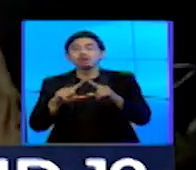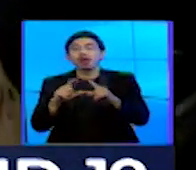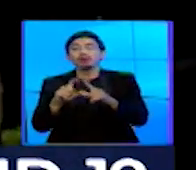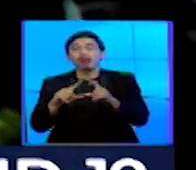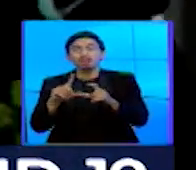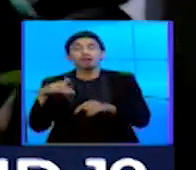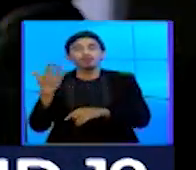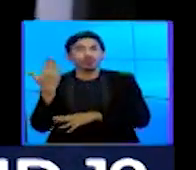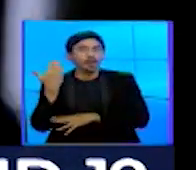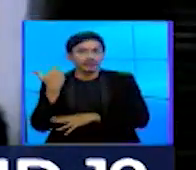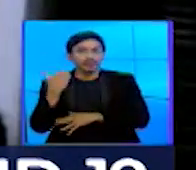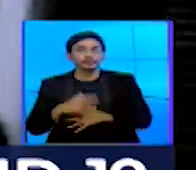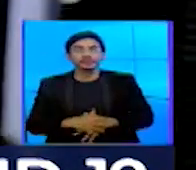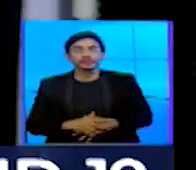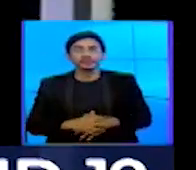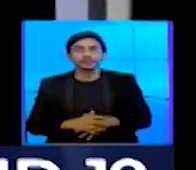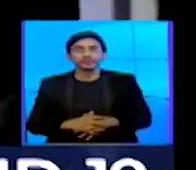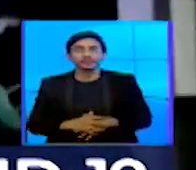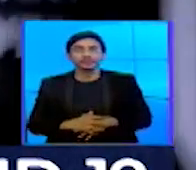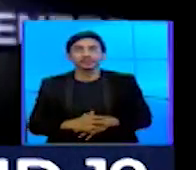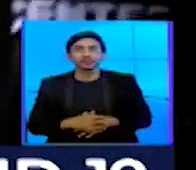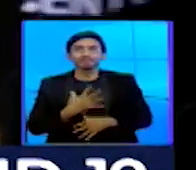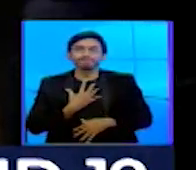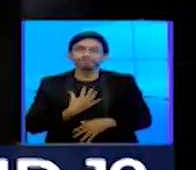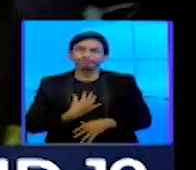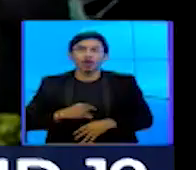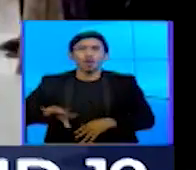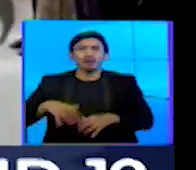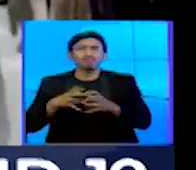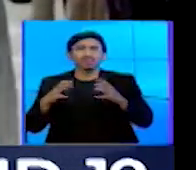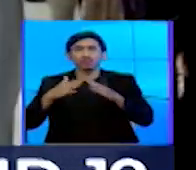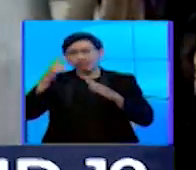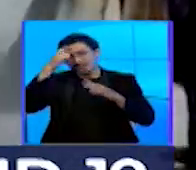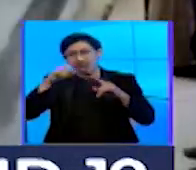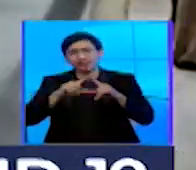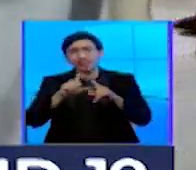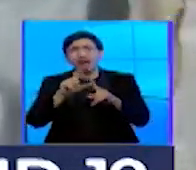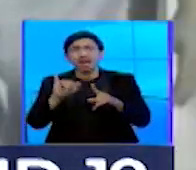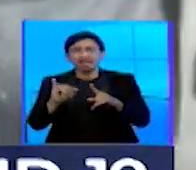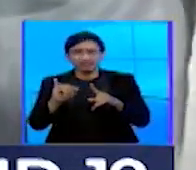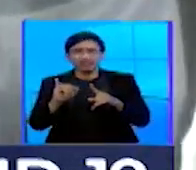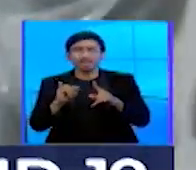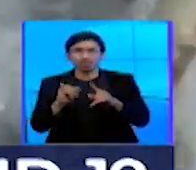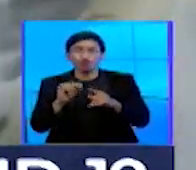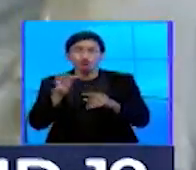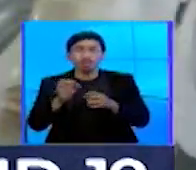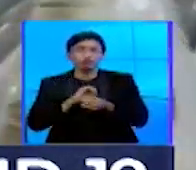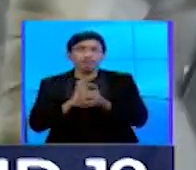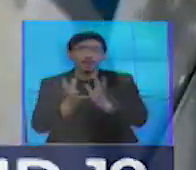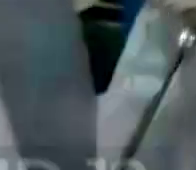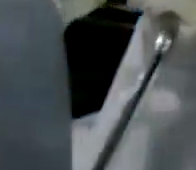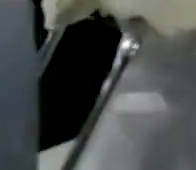hormat Hai juga bedalem dirasakan keluarga besar Rumah Sakit Adi Husada Undaan Kota Surabaya